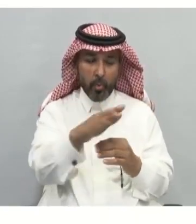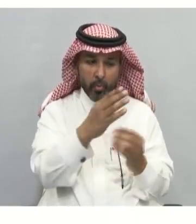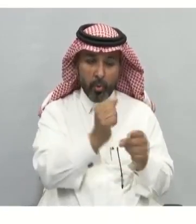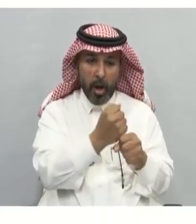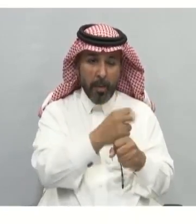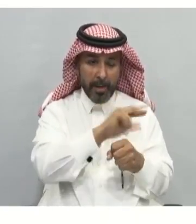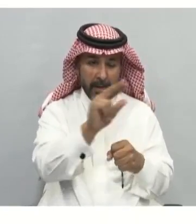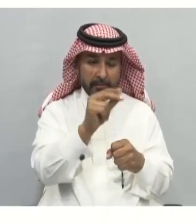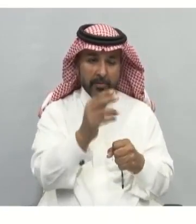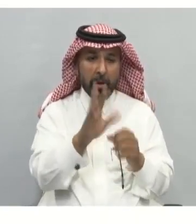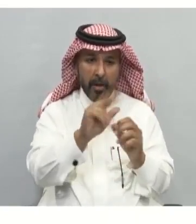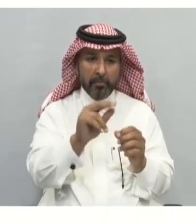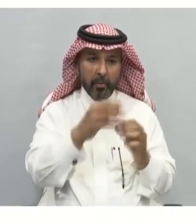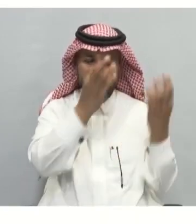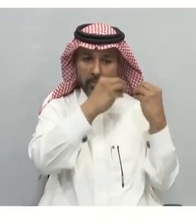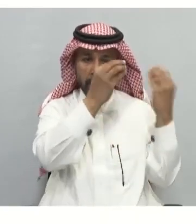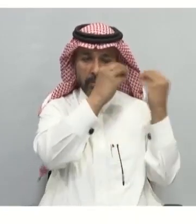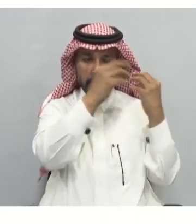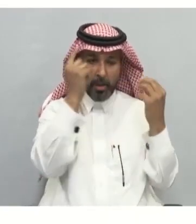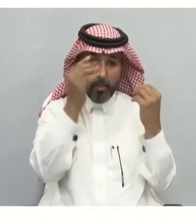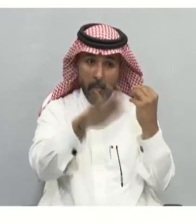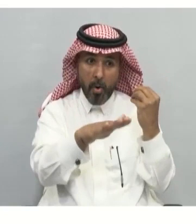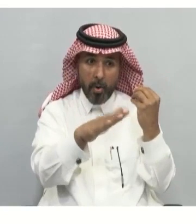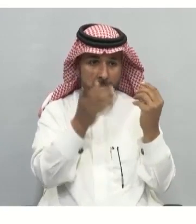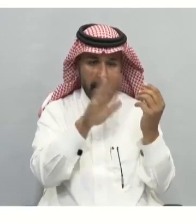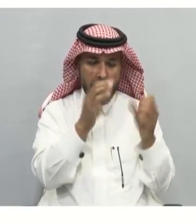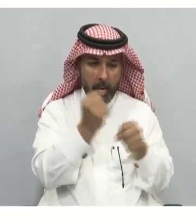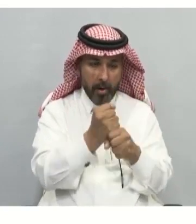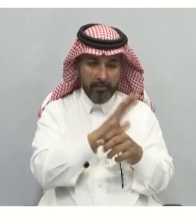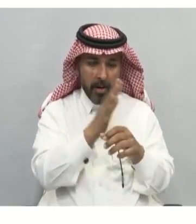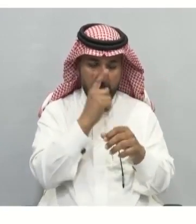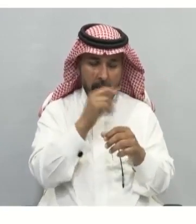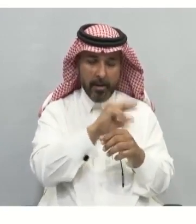القيامه الحديث الثالث في صفحه